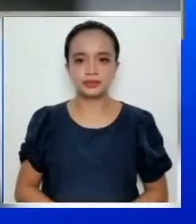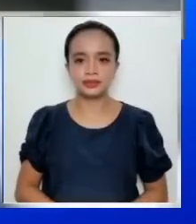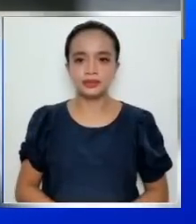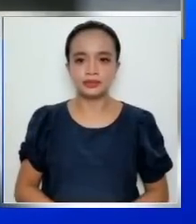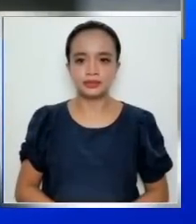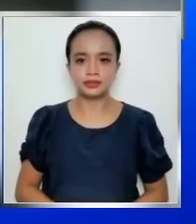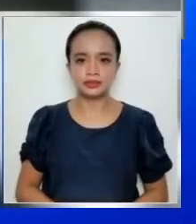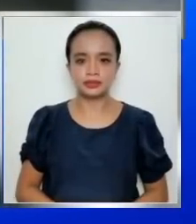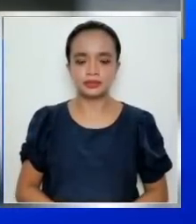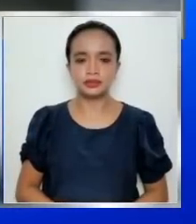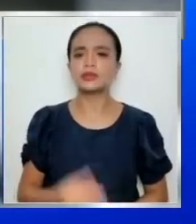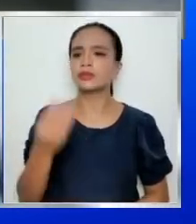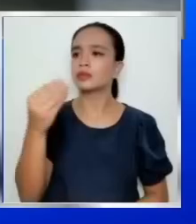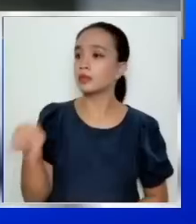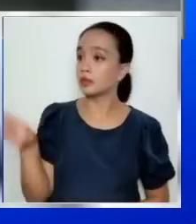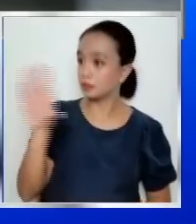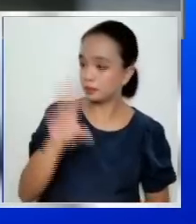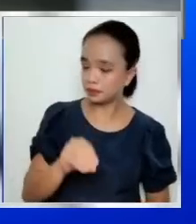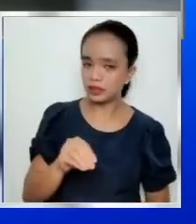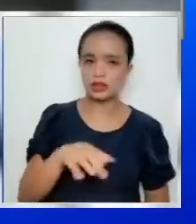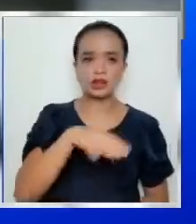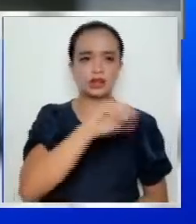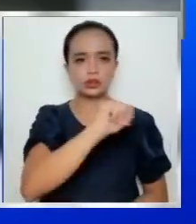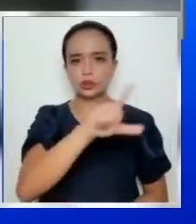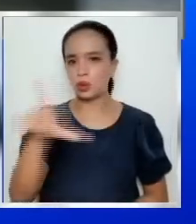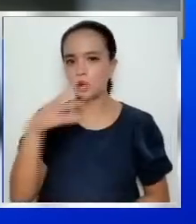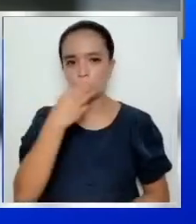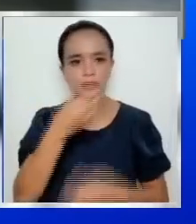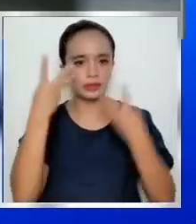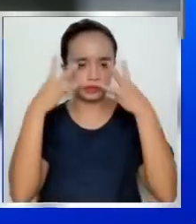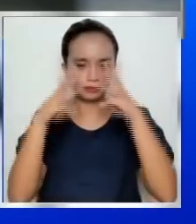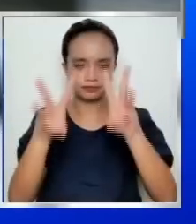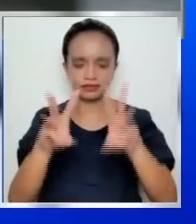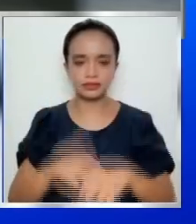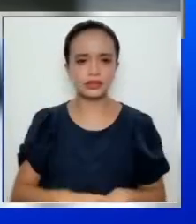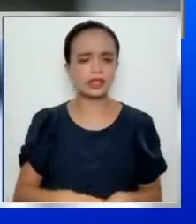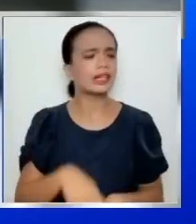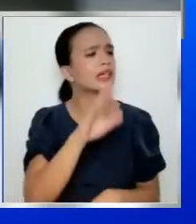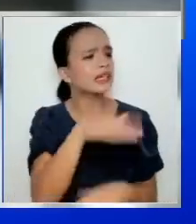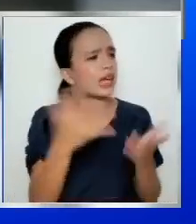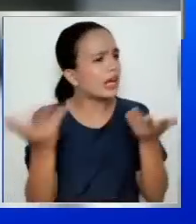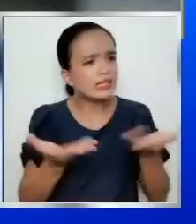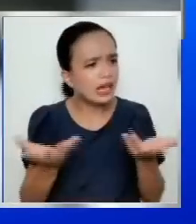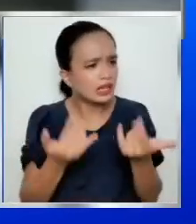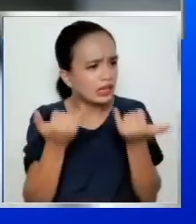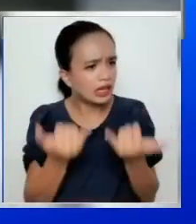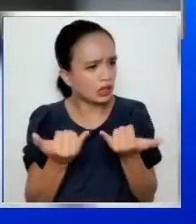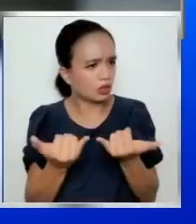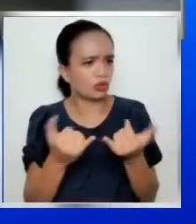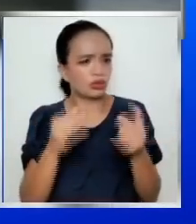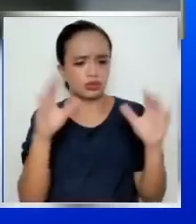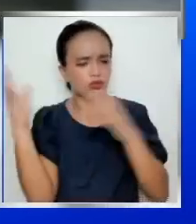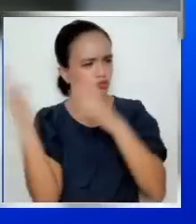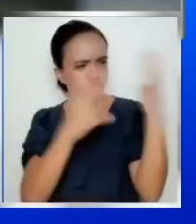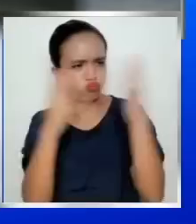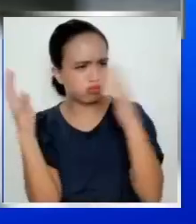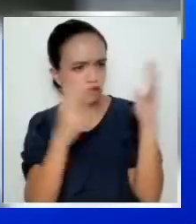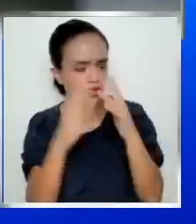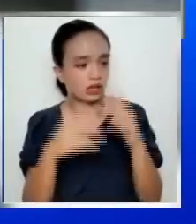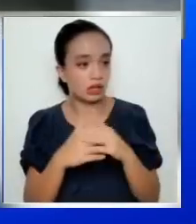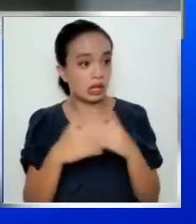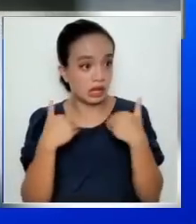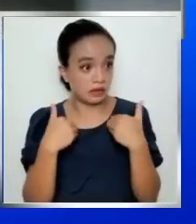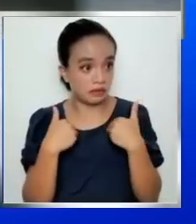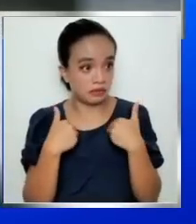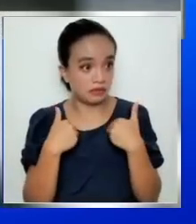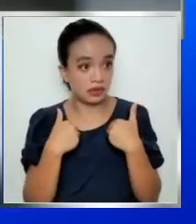Magandang gabi, Vicky, at sa lahat po nating mga taga-subaybay. Chris, nasa na ngayon itong Bagyong Betty at nadagdagan pa ba yung mga lugar